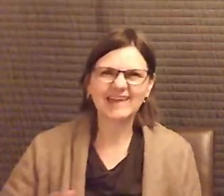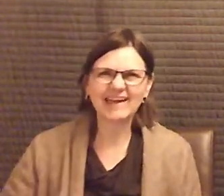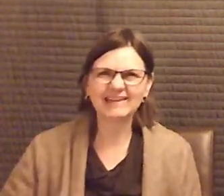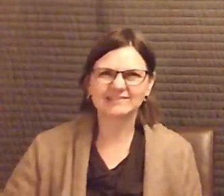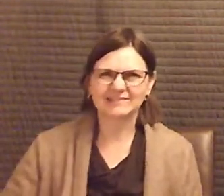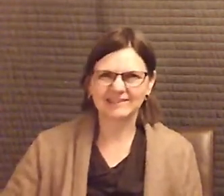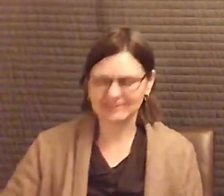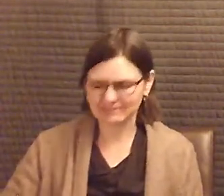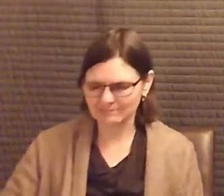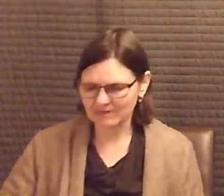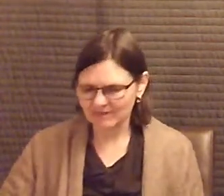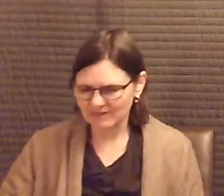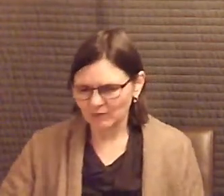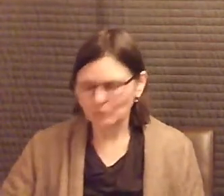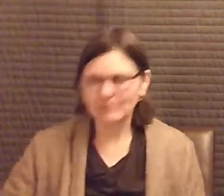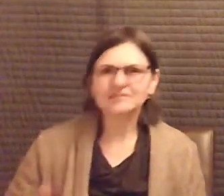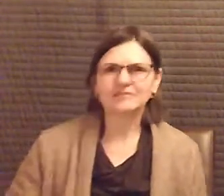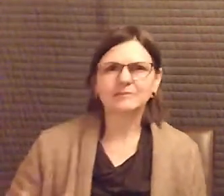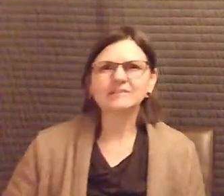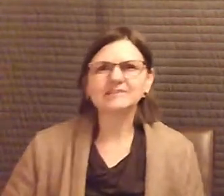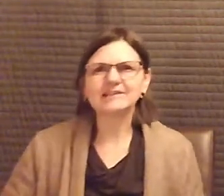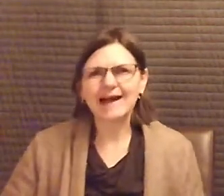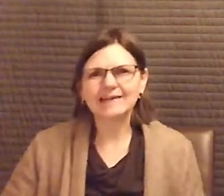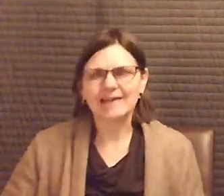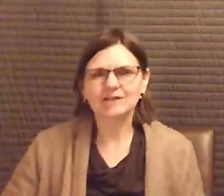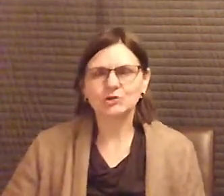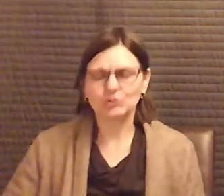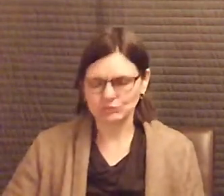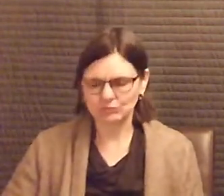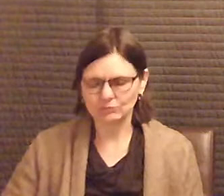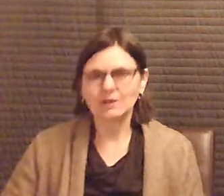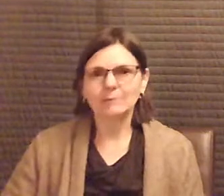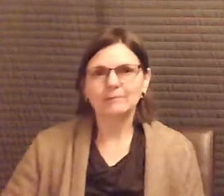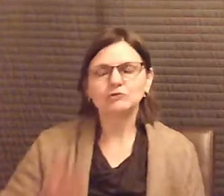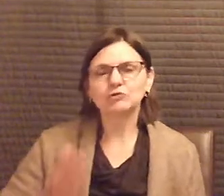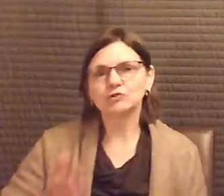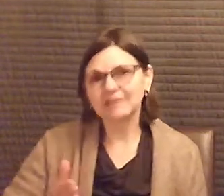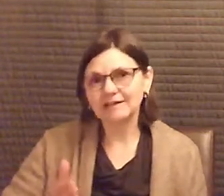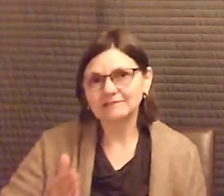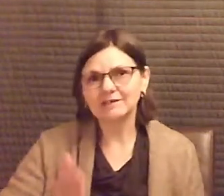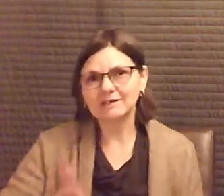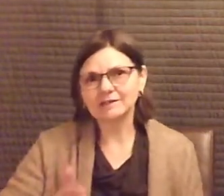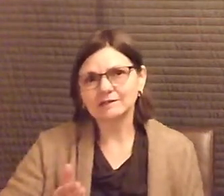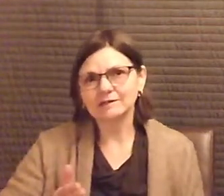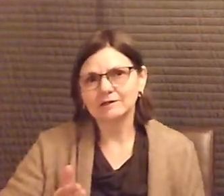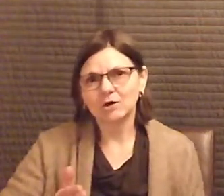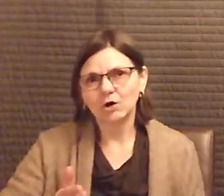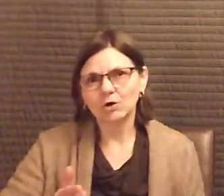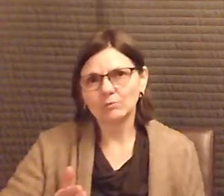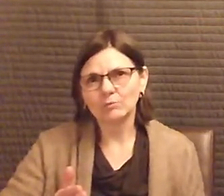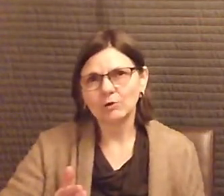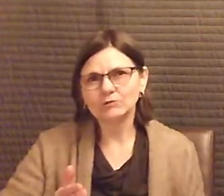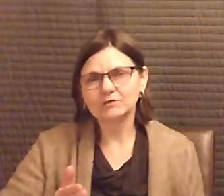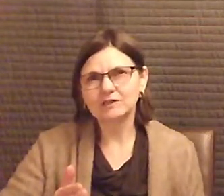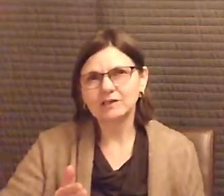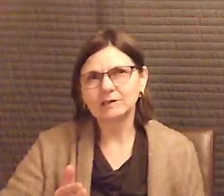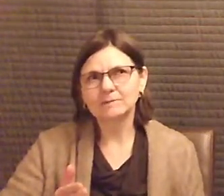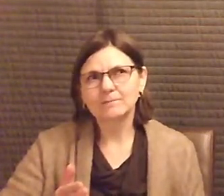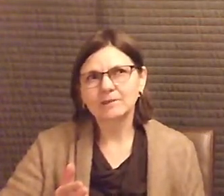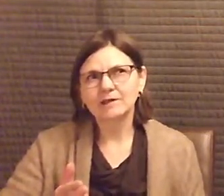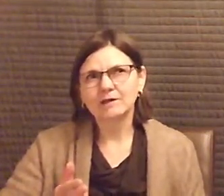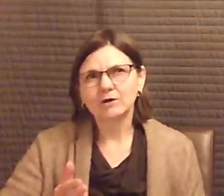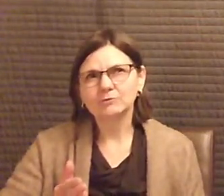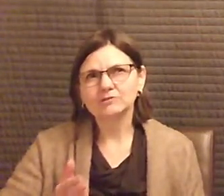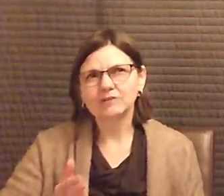en nijd en mensen wat mensen elkaar aan kunnen doen bent u nog steeds hier om ons die